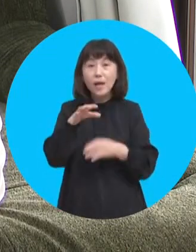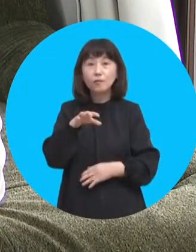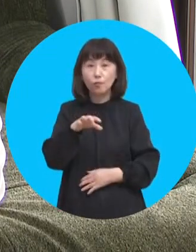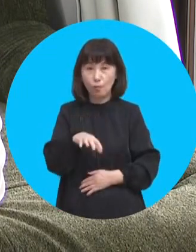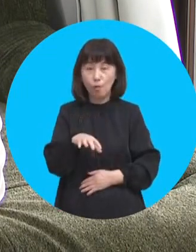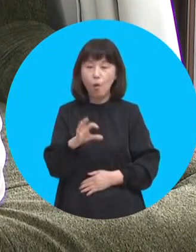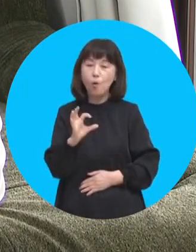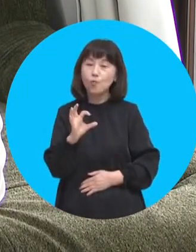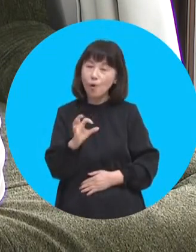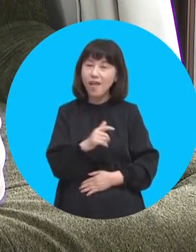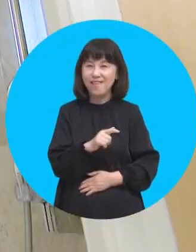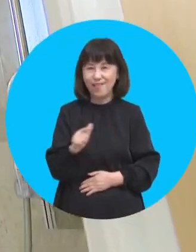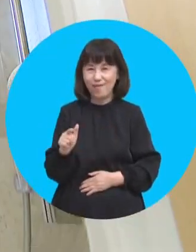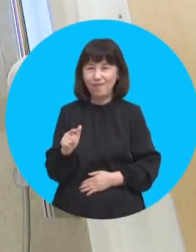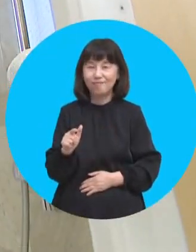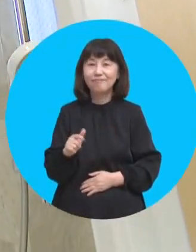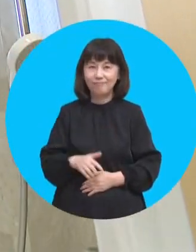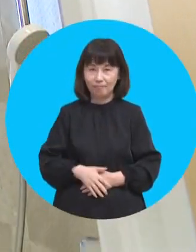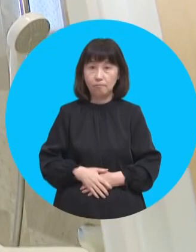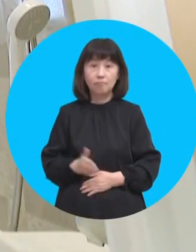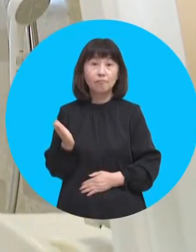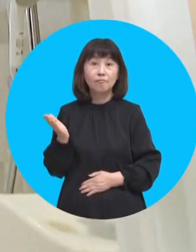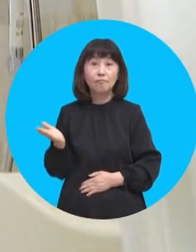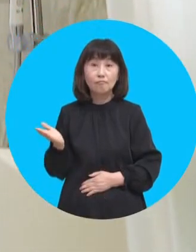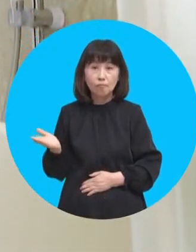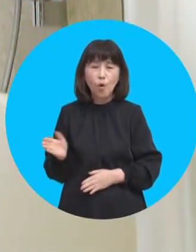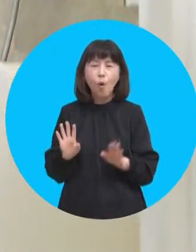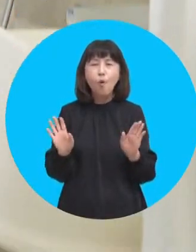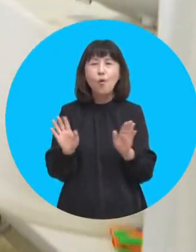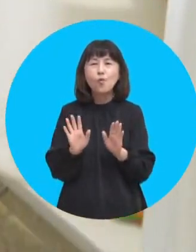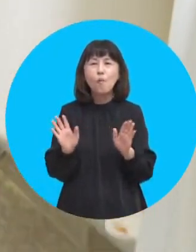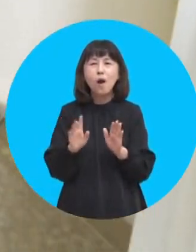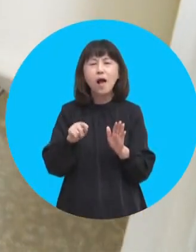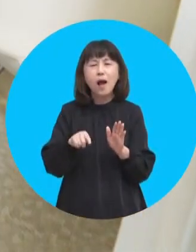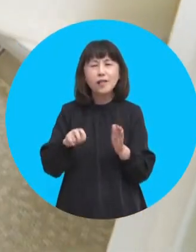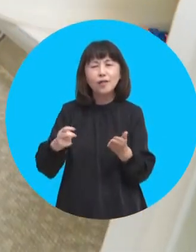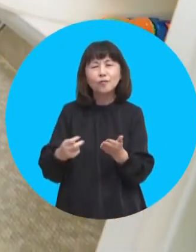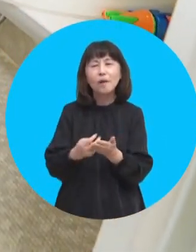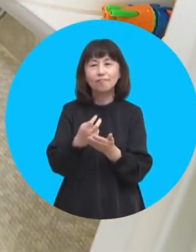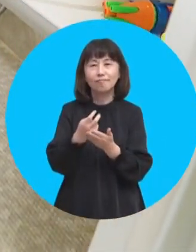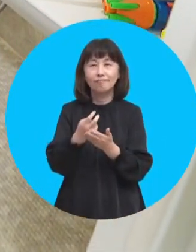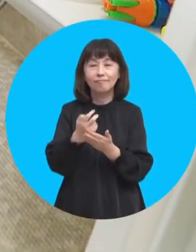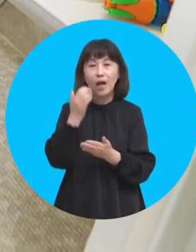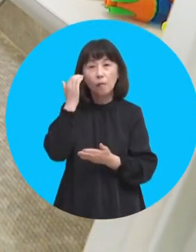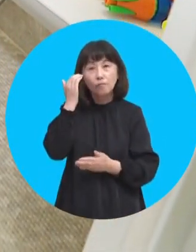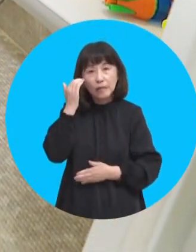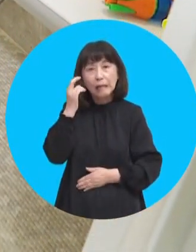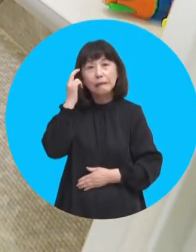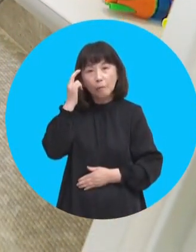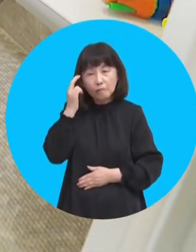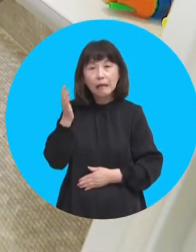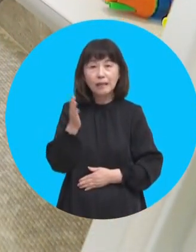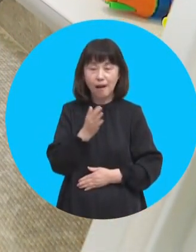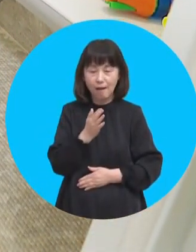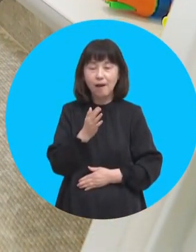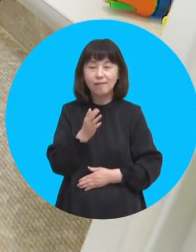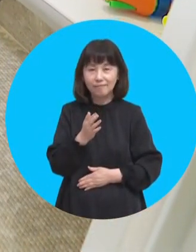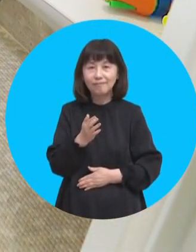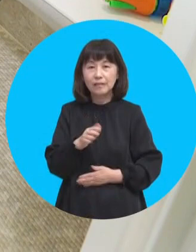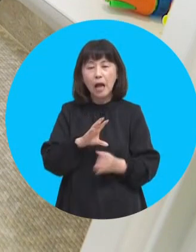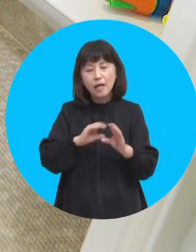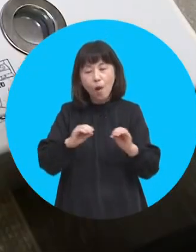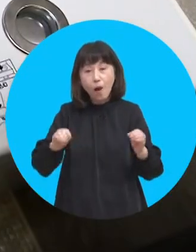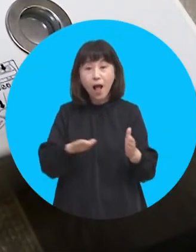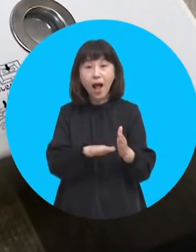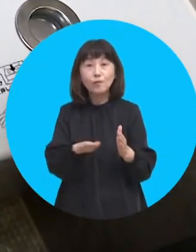の換気扇ですかね。子供が滑ったりするので危ないので、柔らかい床と一人でも入